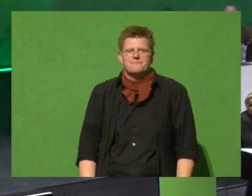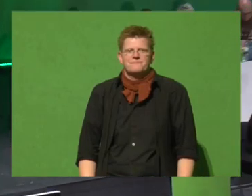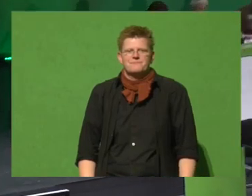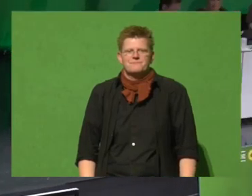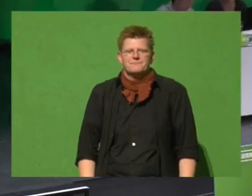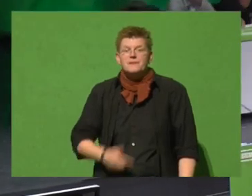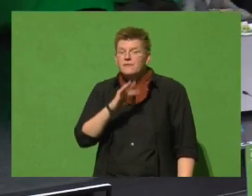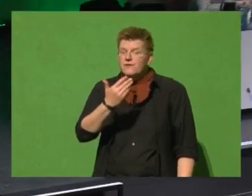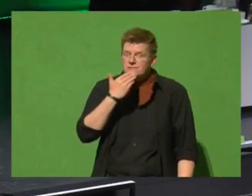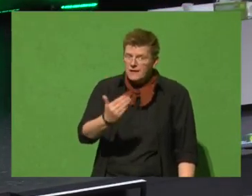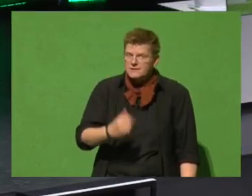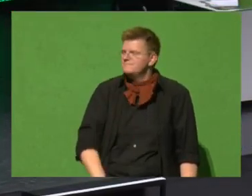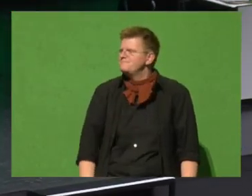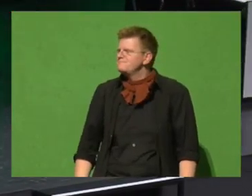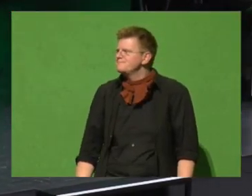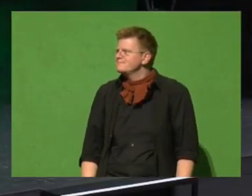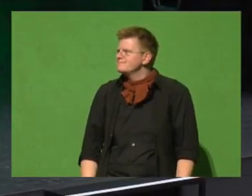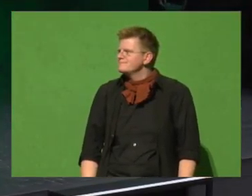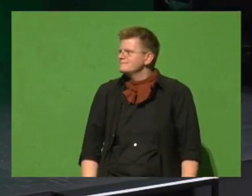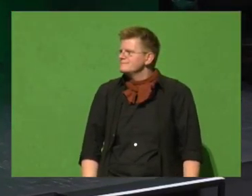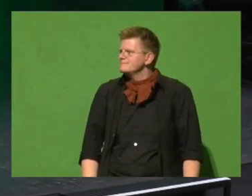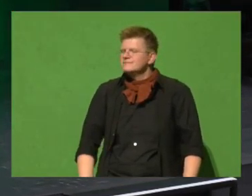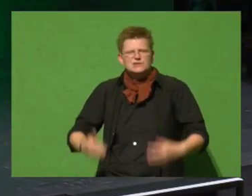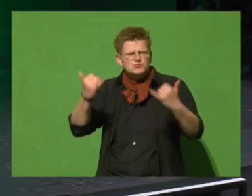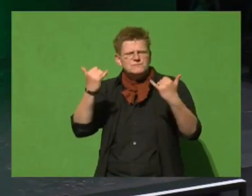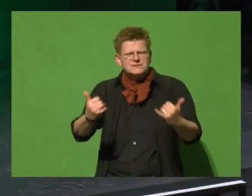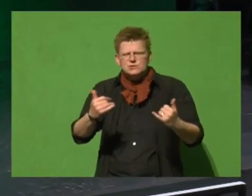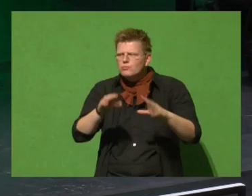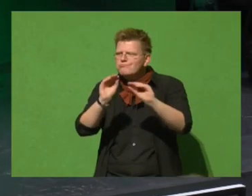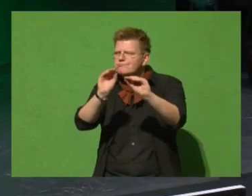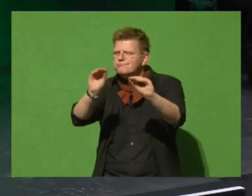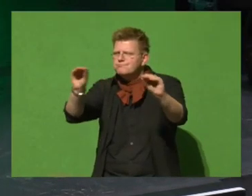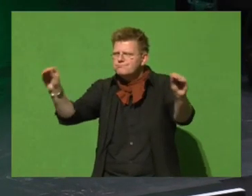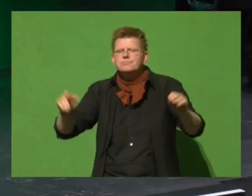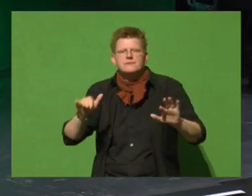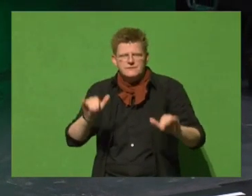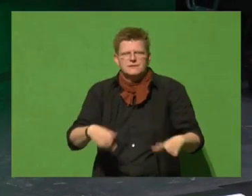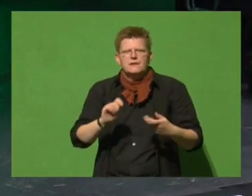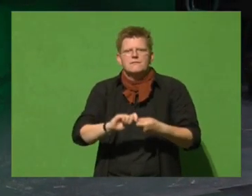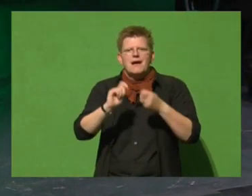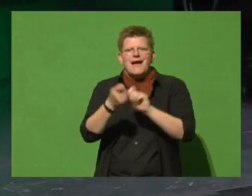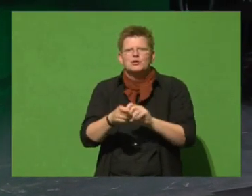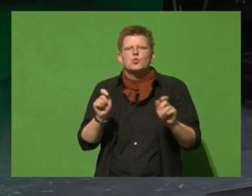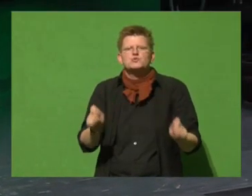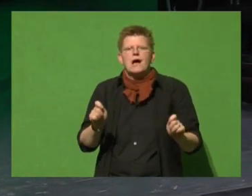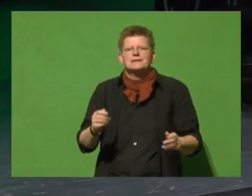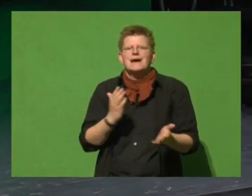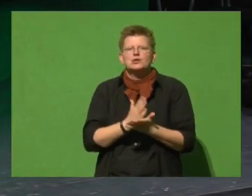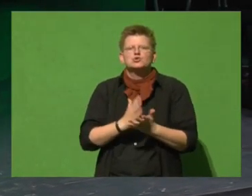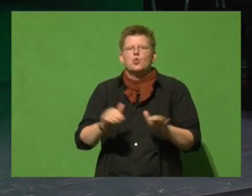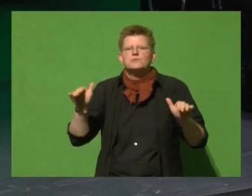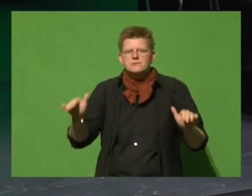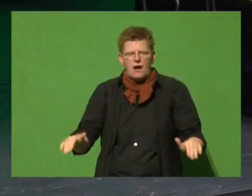Vielen Dank. Ich möchte euch noch darauf aufmerksam machen, dass euch ein Änderungsantrag zu diesem Antrag vorliegt und der